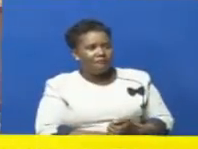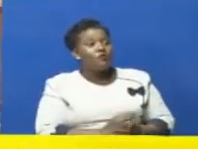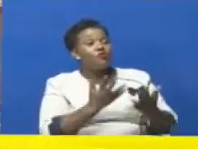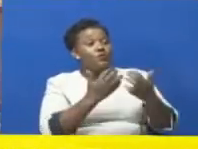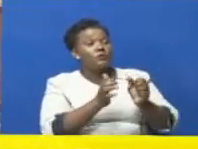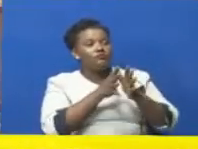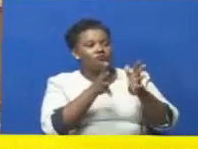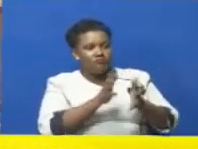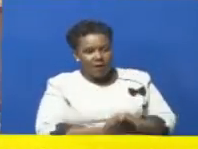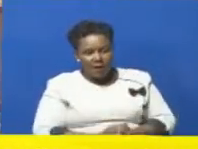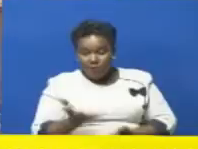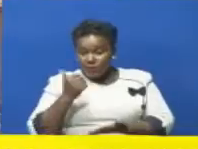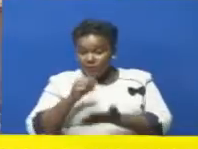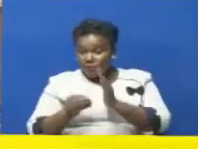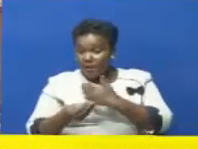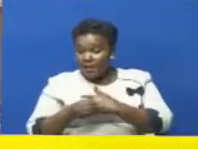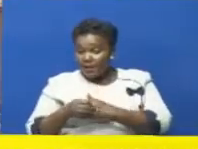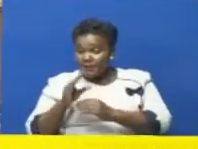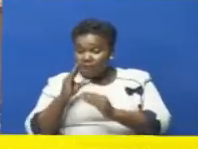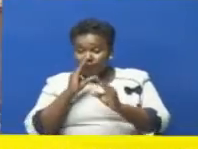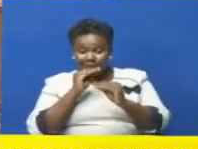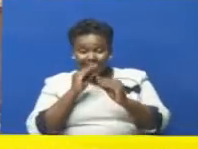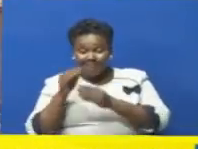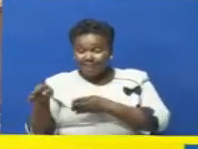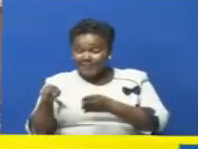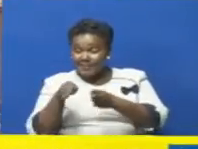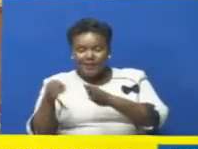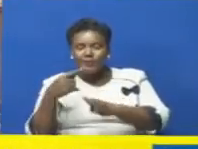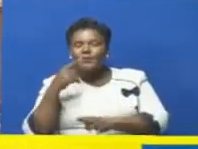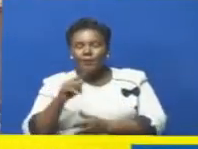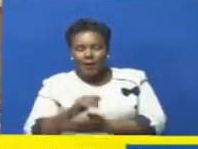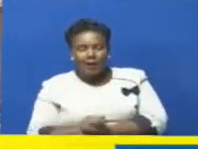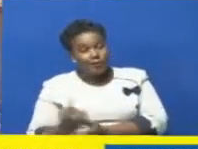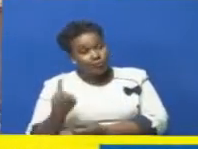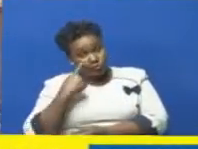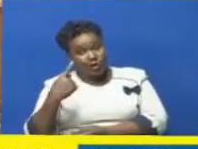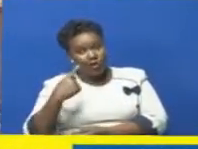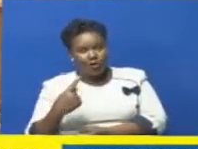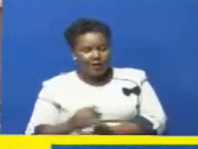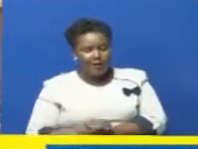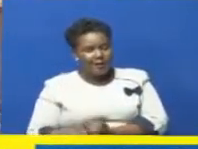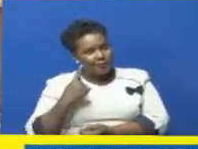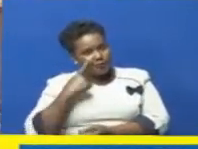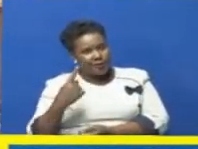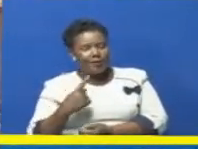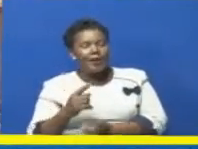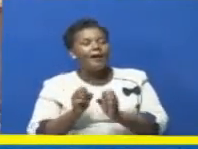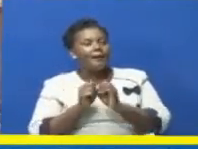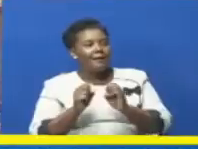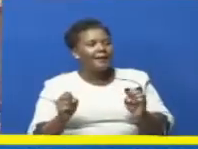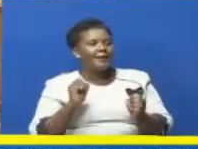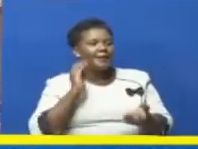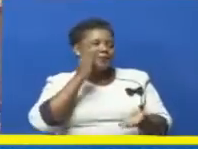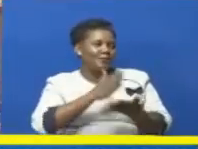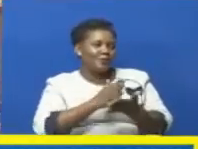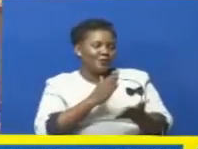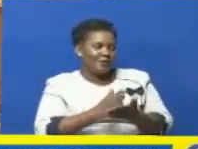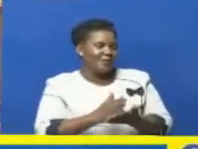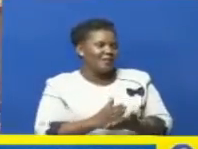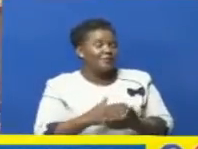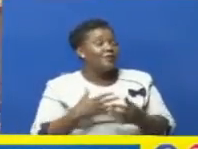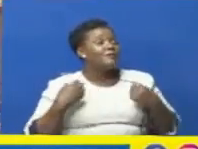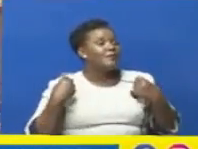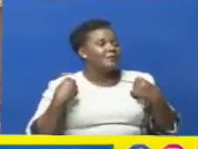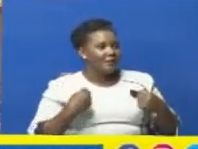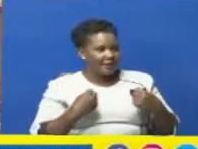wakienda kwenye wakienda mikoani. Sasa kule mikoani nako wanasema kandanda limetandazwa. Na natajwa kwamba ni